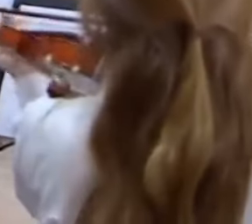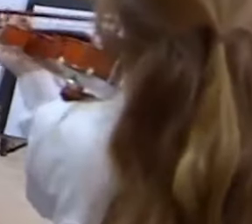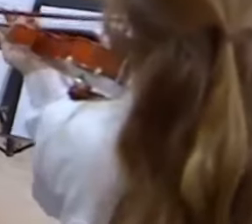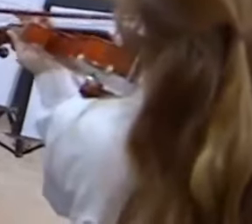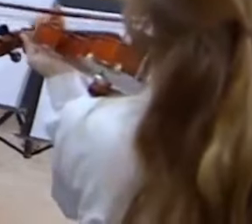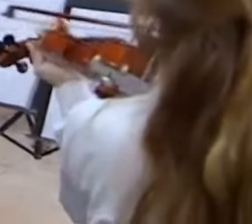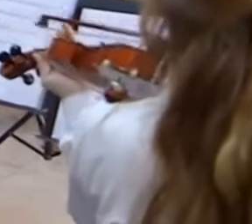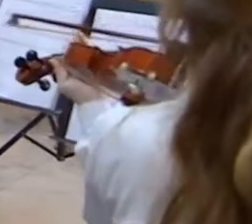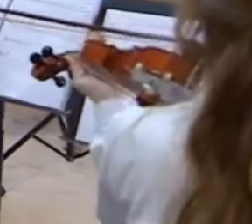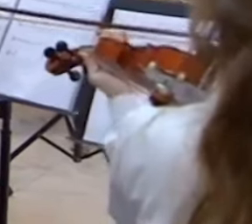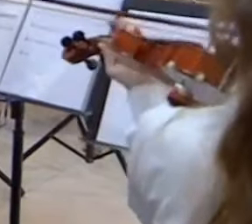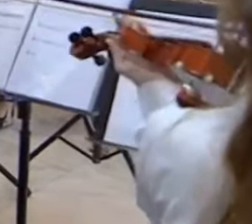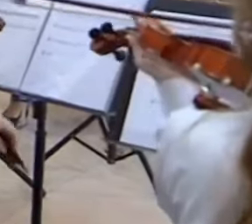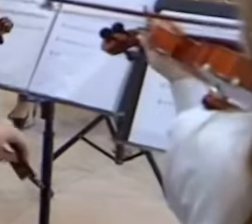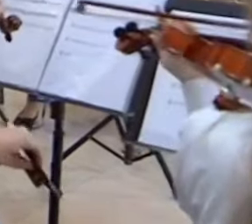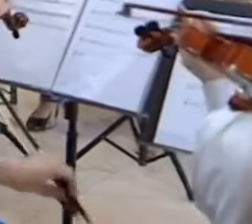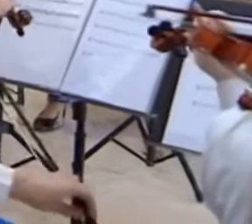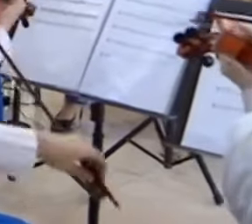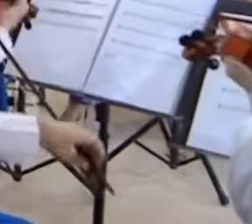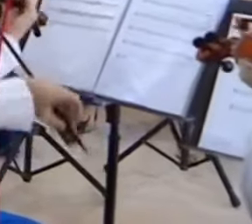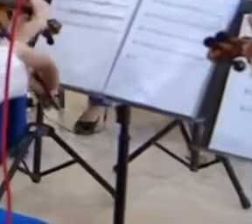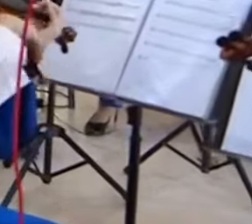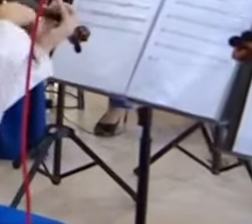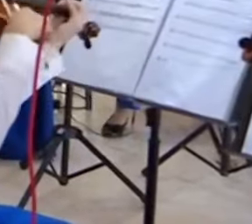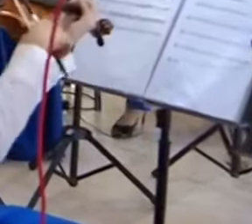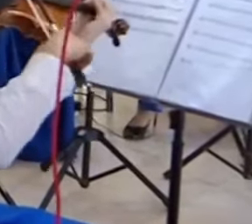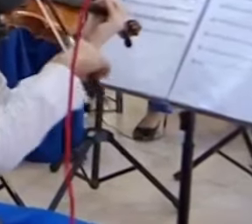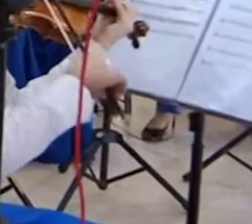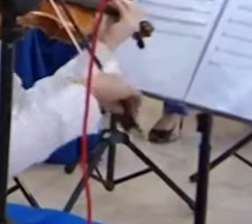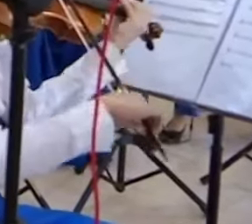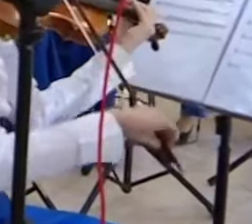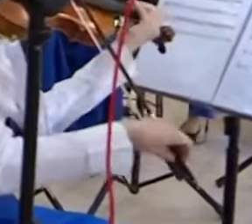tam gdzie mieszka